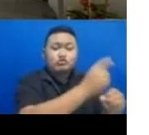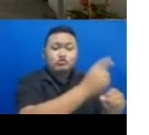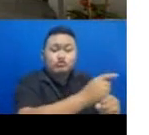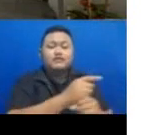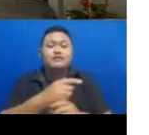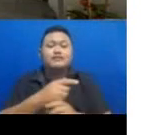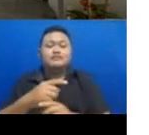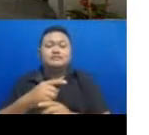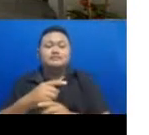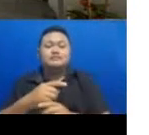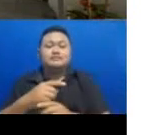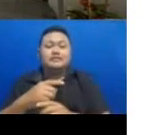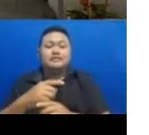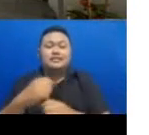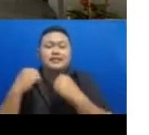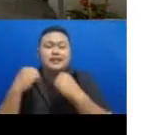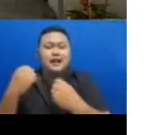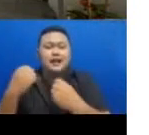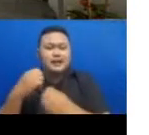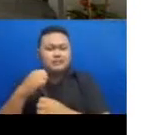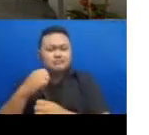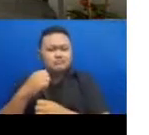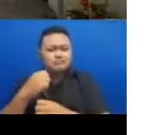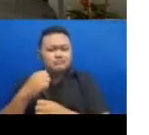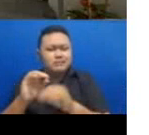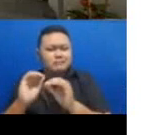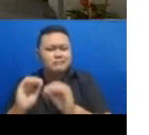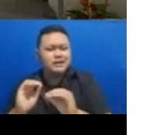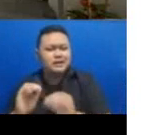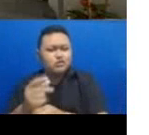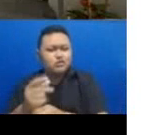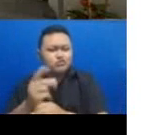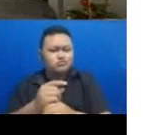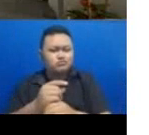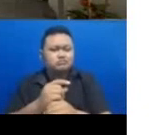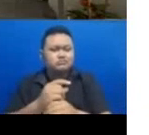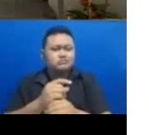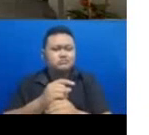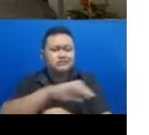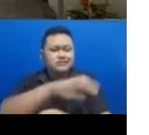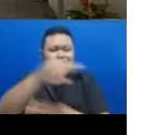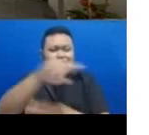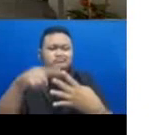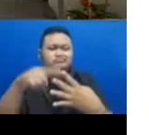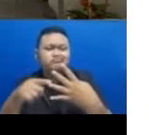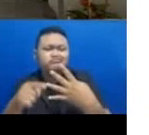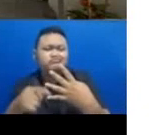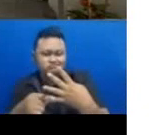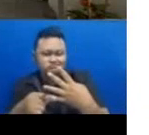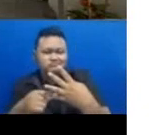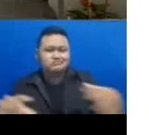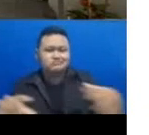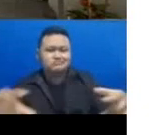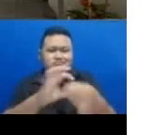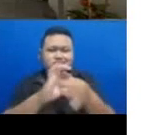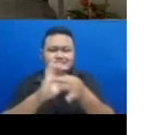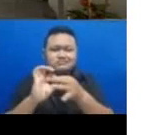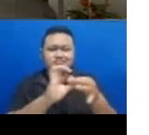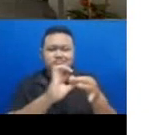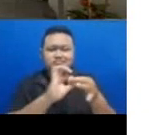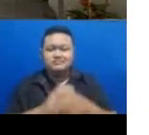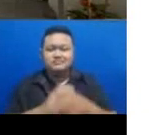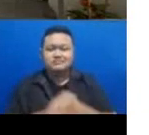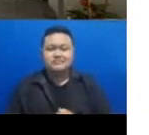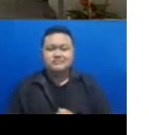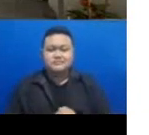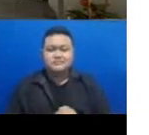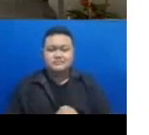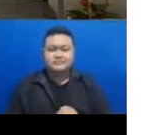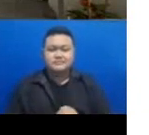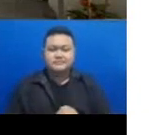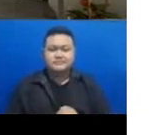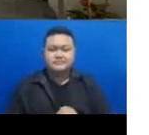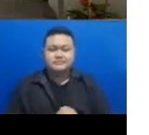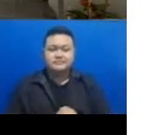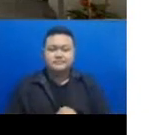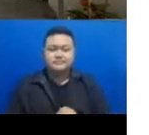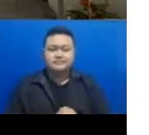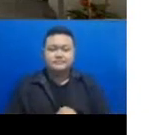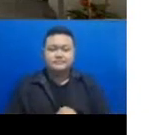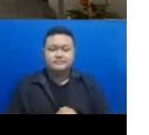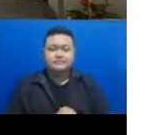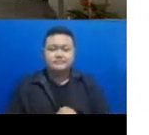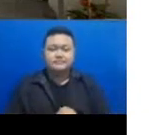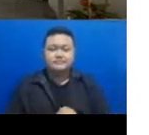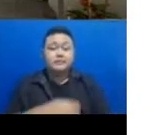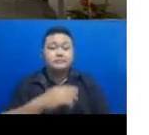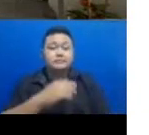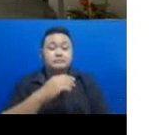dengan VNV Com Group dan juga Hewlett Packard Indonesia. Baiklah, sekarang Bapak dan Ibu guru dari